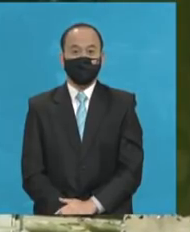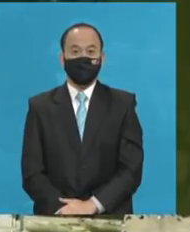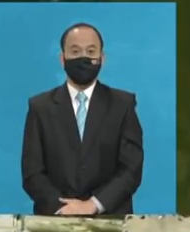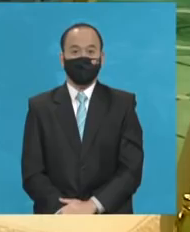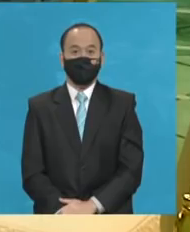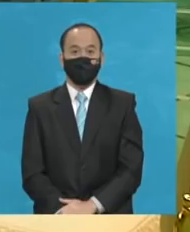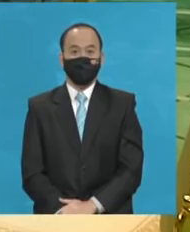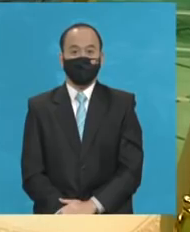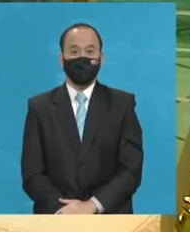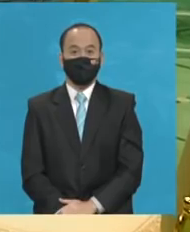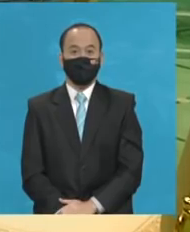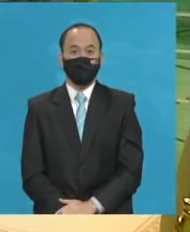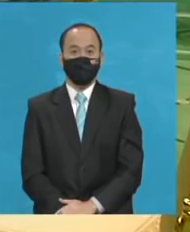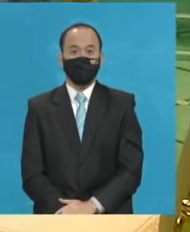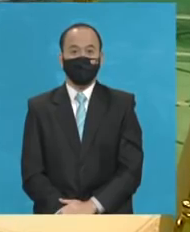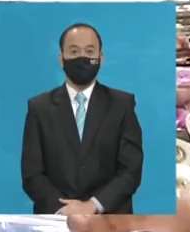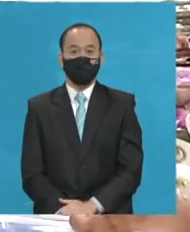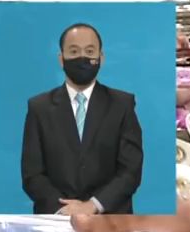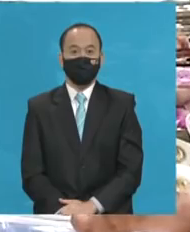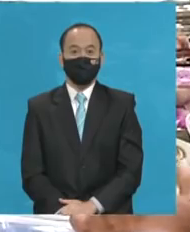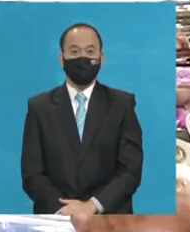Pajang Neng Allahumma